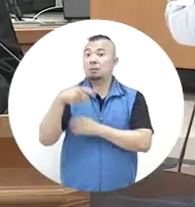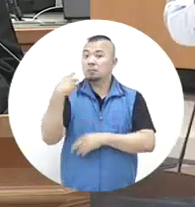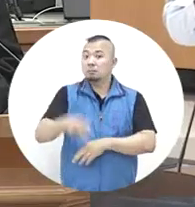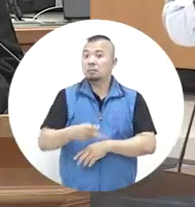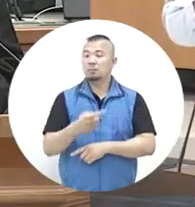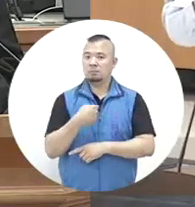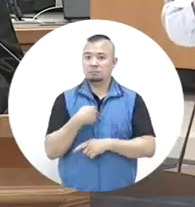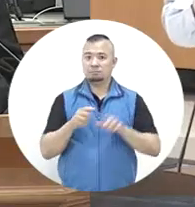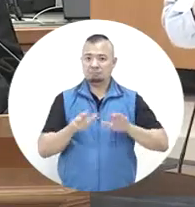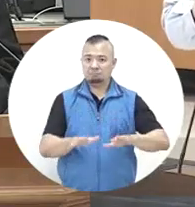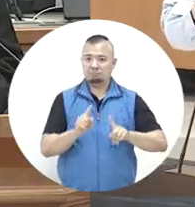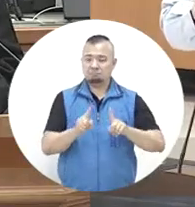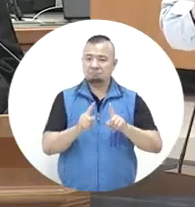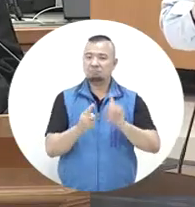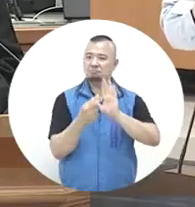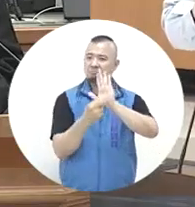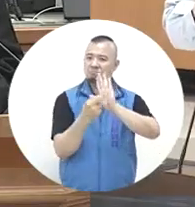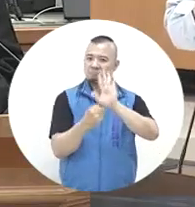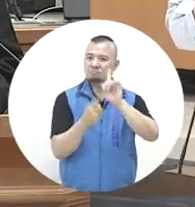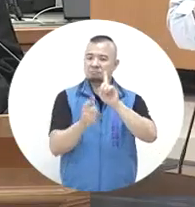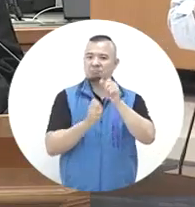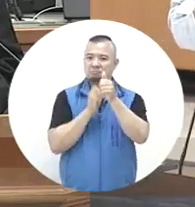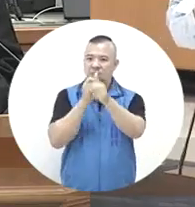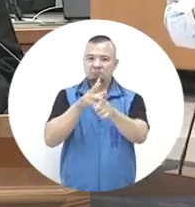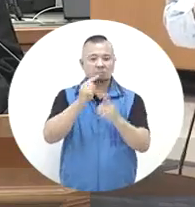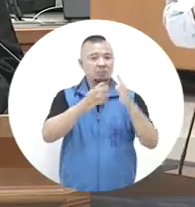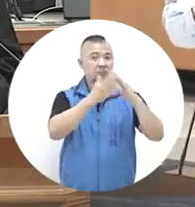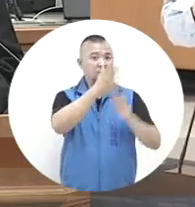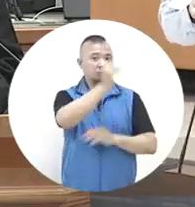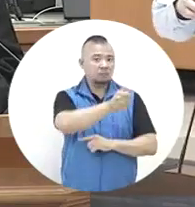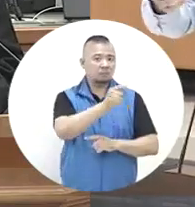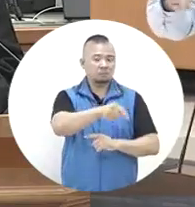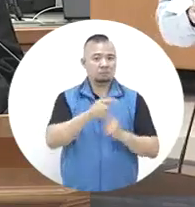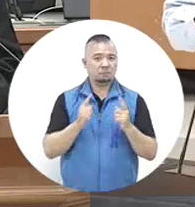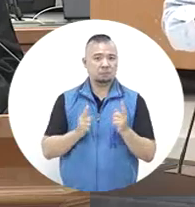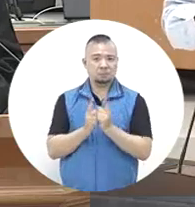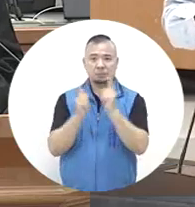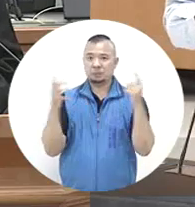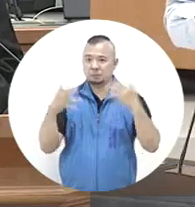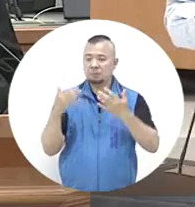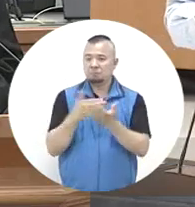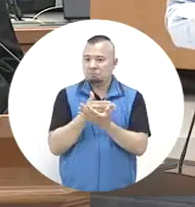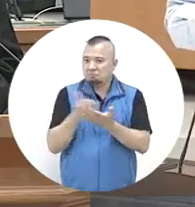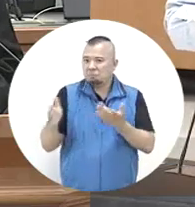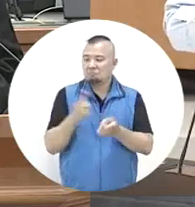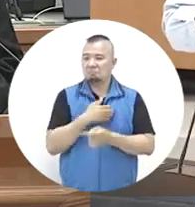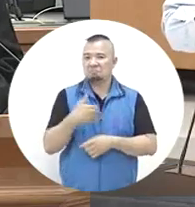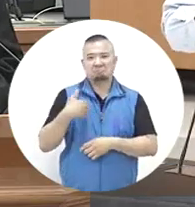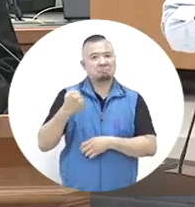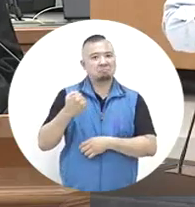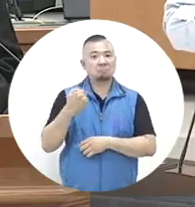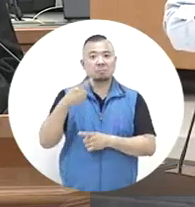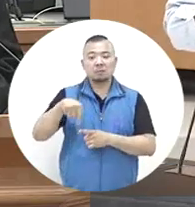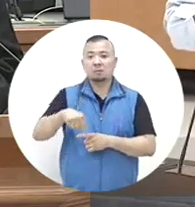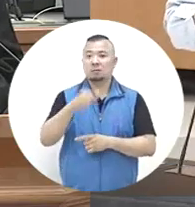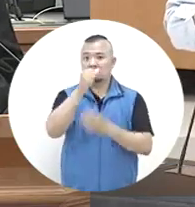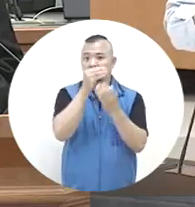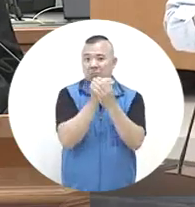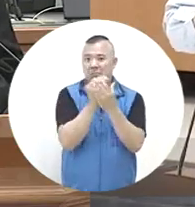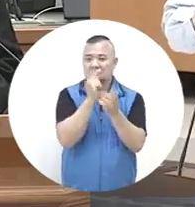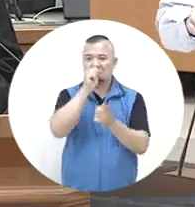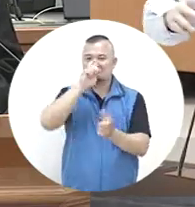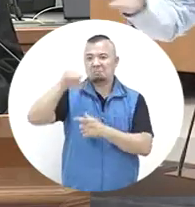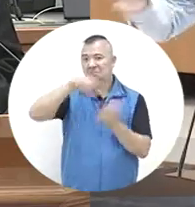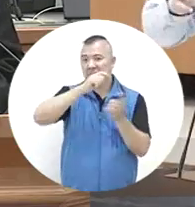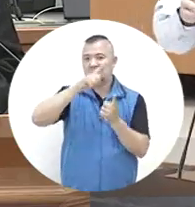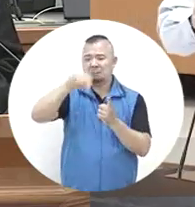市长解决问题的这个能力啊，就举一个例子，我们讲五股垃圾山来讲，这十几